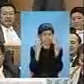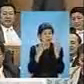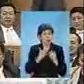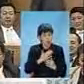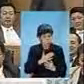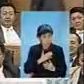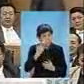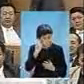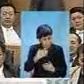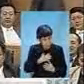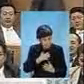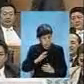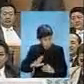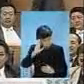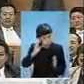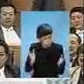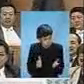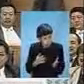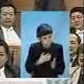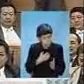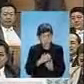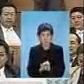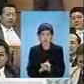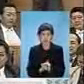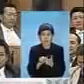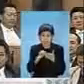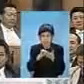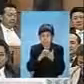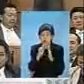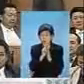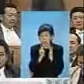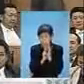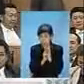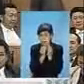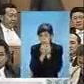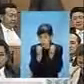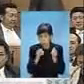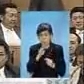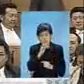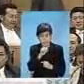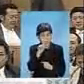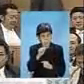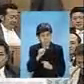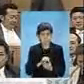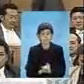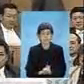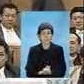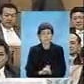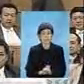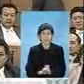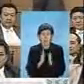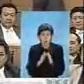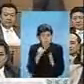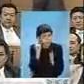มจึงเห็นด้วยและจะยกมือสนับสนุนร่างแก้ไขรัฐธรรมนูญในมาตรานี้คน